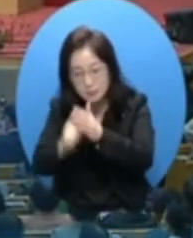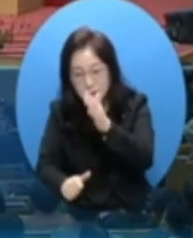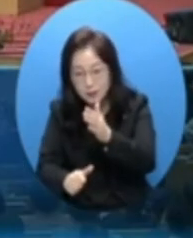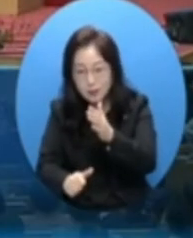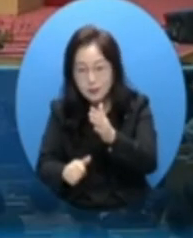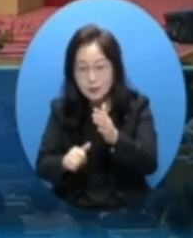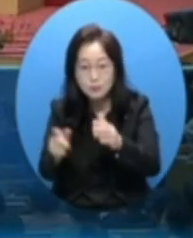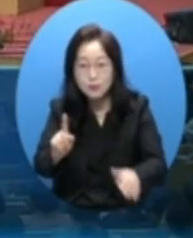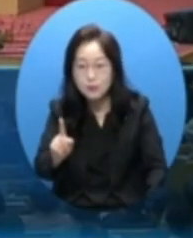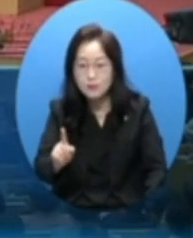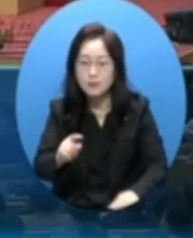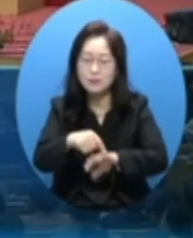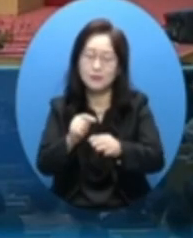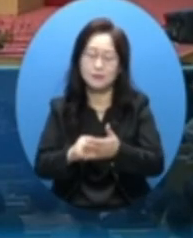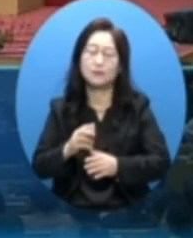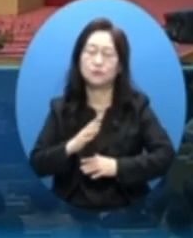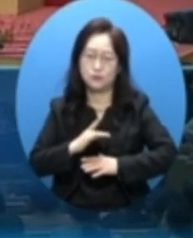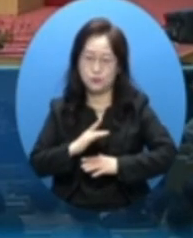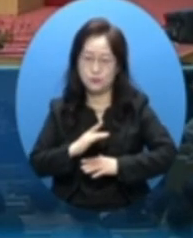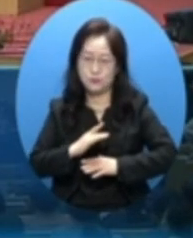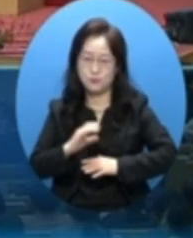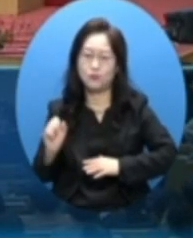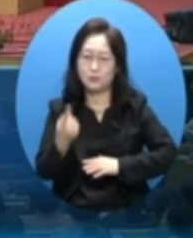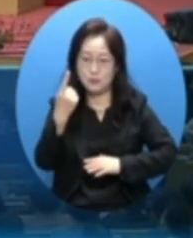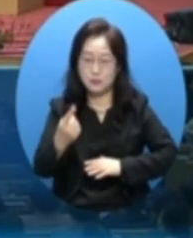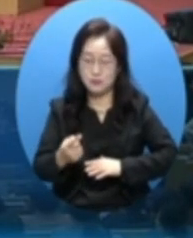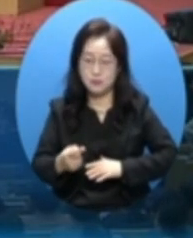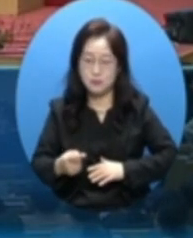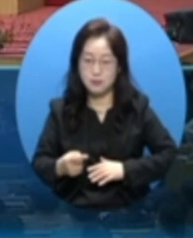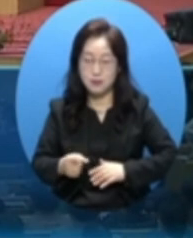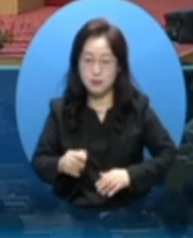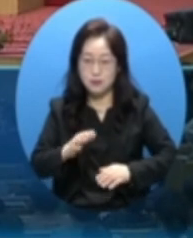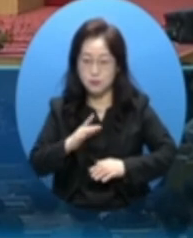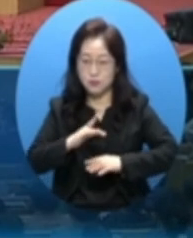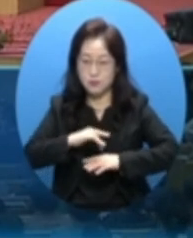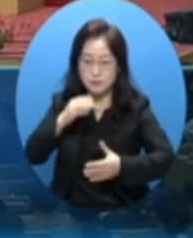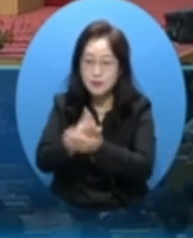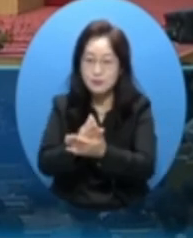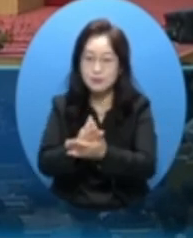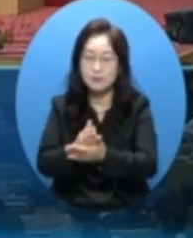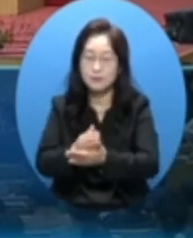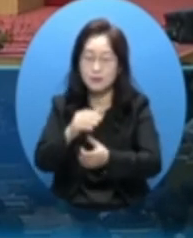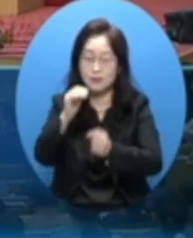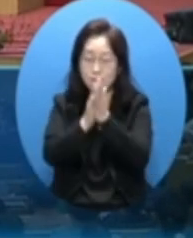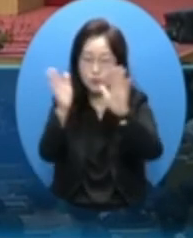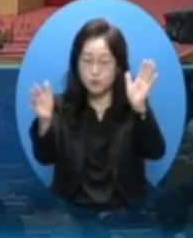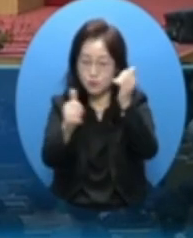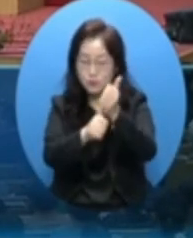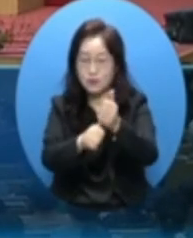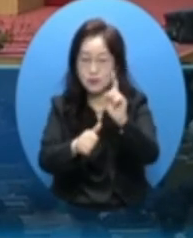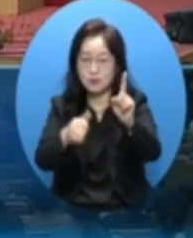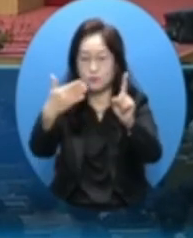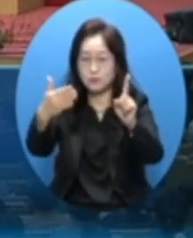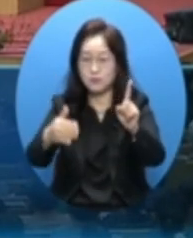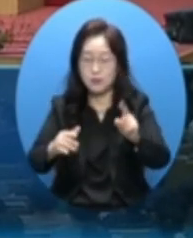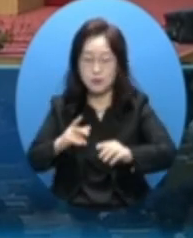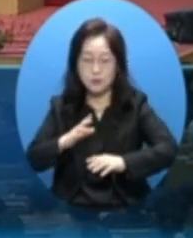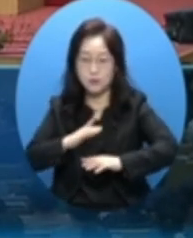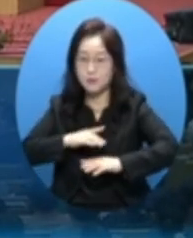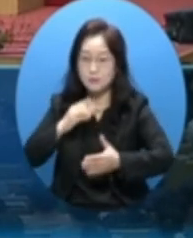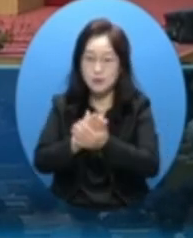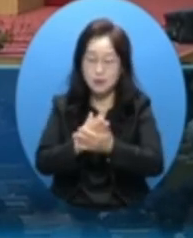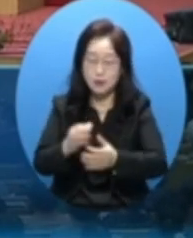마음에 두려움입니다 그래서 주님 말씀하시기를 두려워하지 말라 두려워하지 말라 여기서 1장 9절 이같이 말씀합니다 둘이 하지